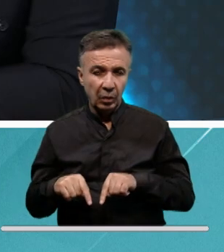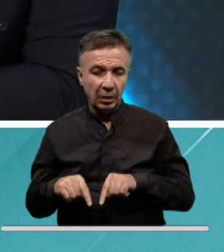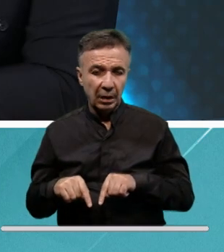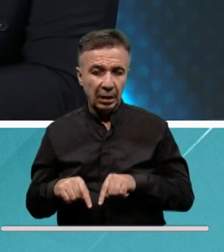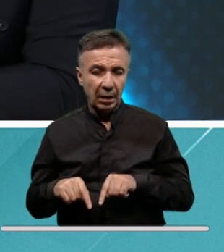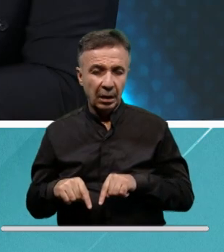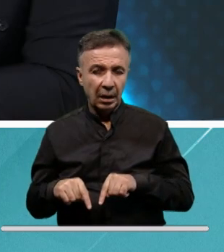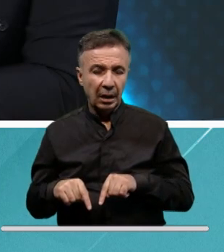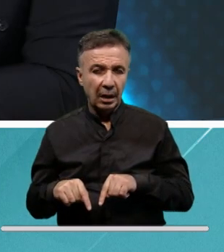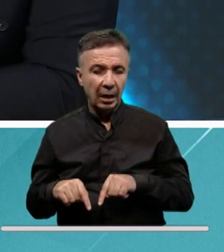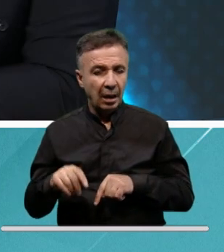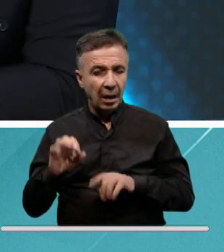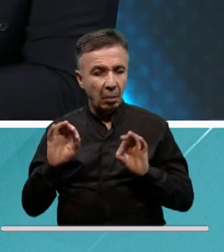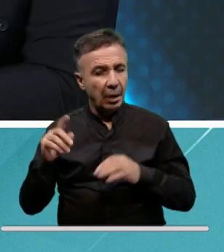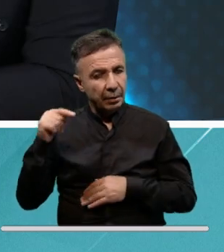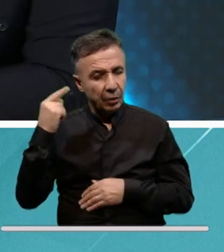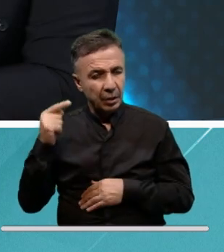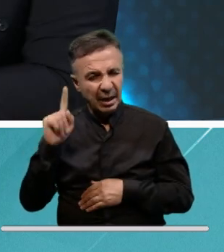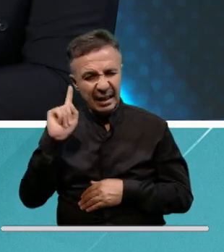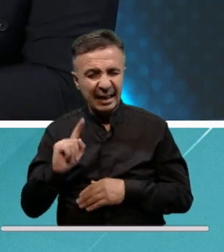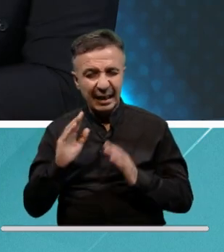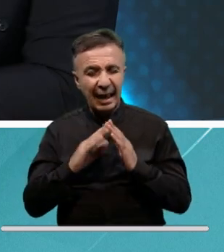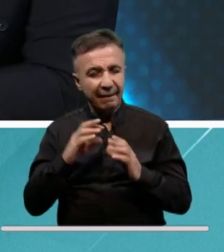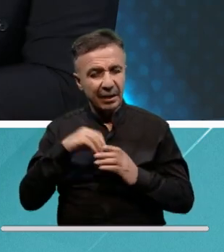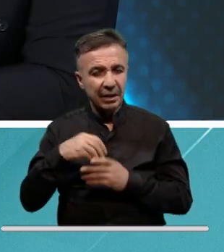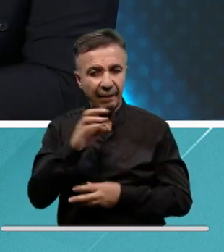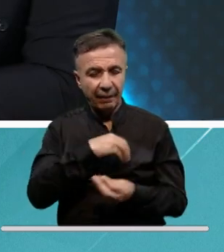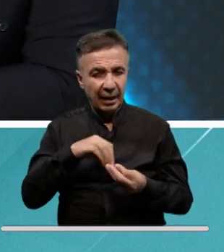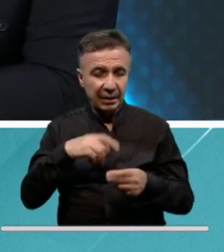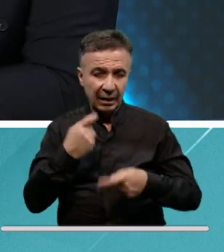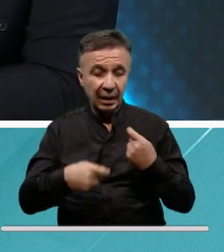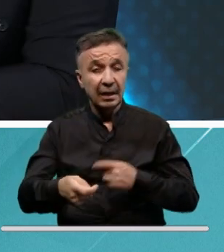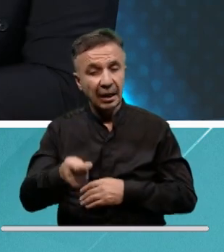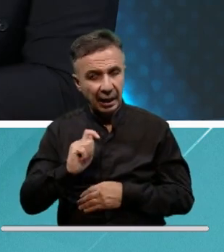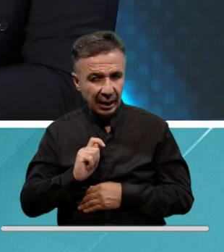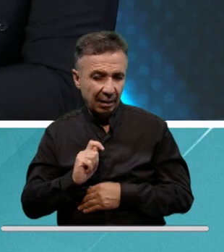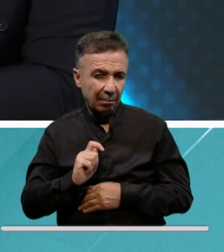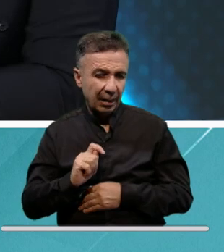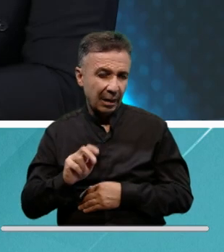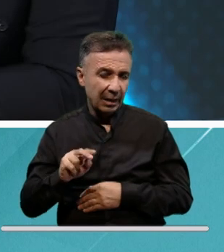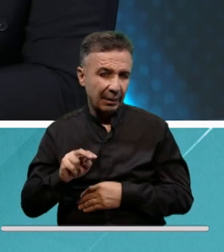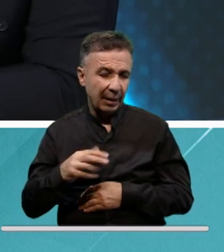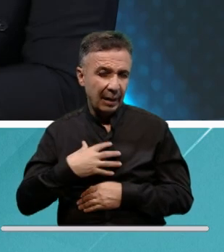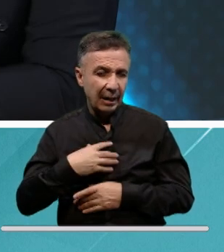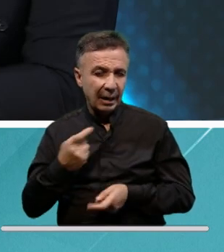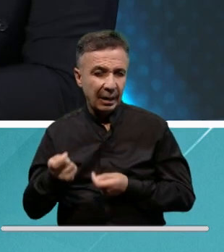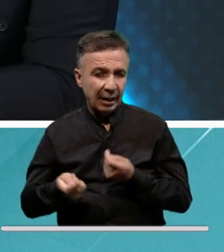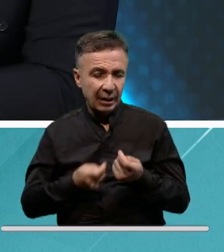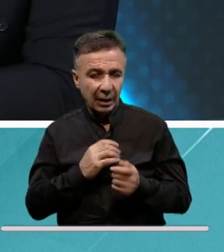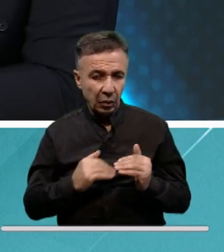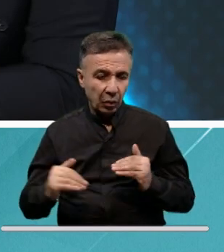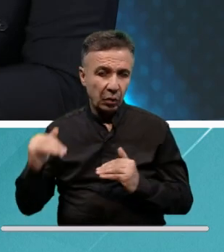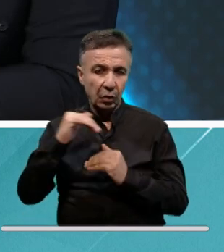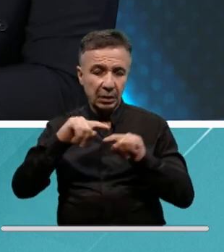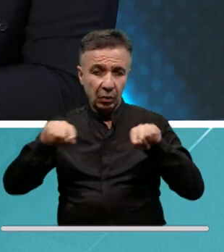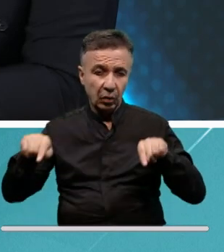görüşün olmadığını ilk ev için faizli kredi alınabileceği hususunda Din İşleri Yüksek kurulumuzun